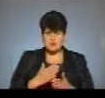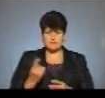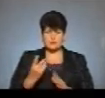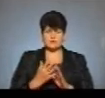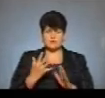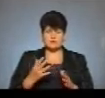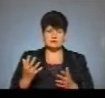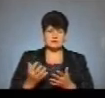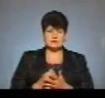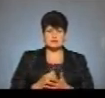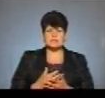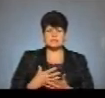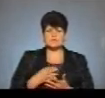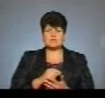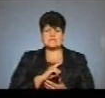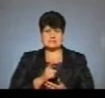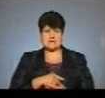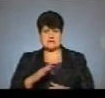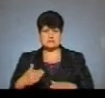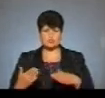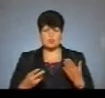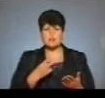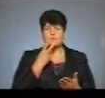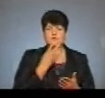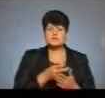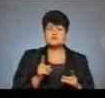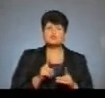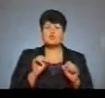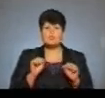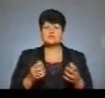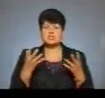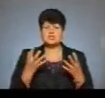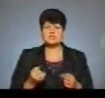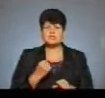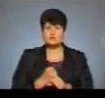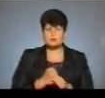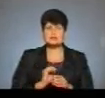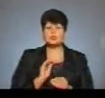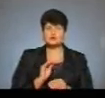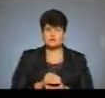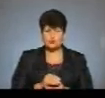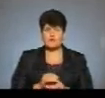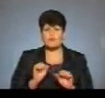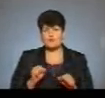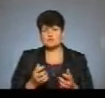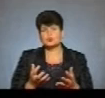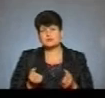обов'язково виявити свої сильні сторони. Подивитися, що можна ще зробити додатково. Може отримати якісь